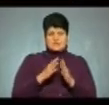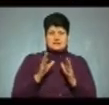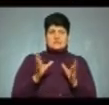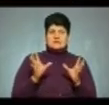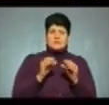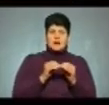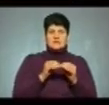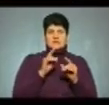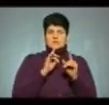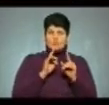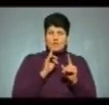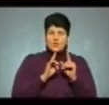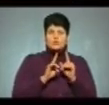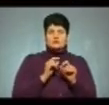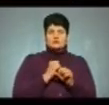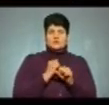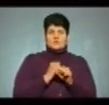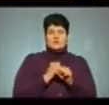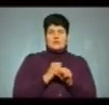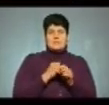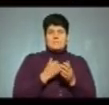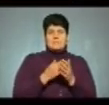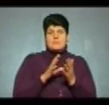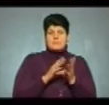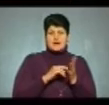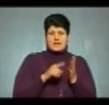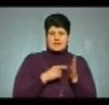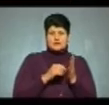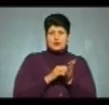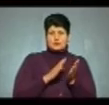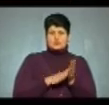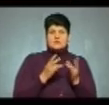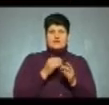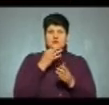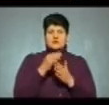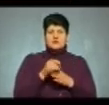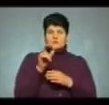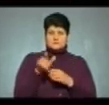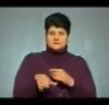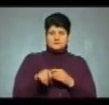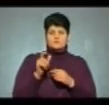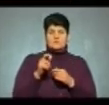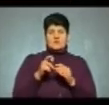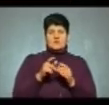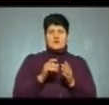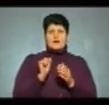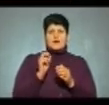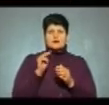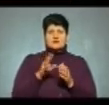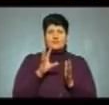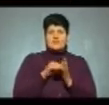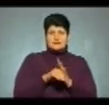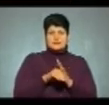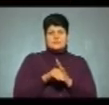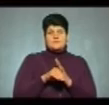збори. Для того, щоб ввести прилад комерційного обліку, нам треба відповідальну особу з будинку, щоб підписала документ. Тобто акт введення в експлуатацію